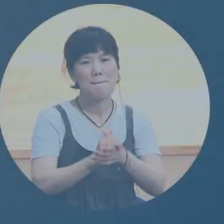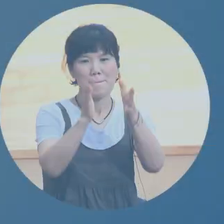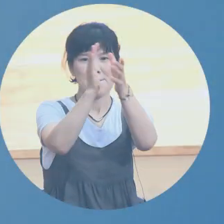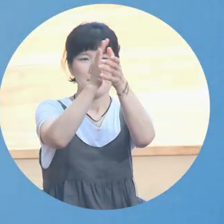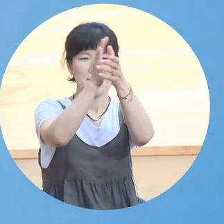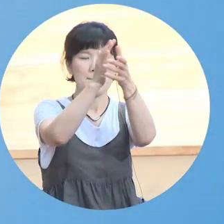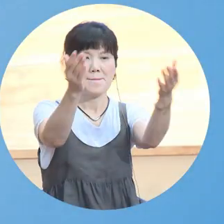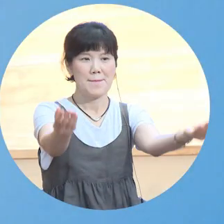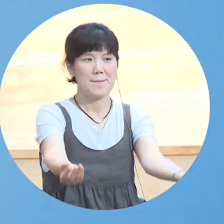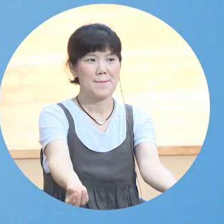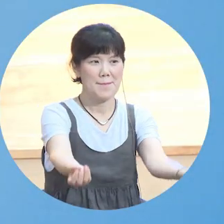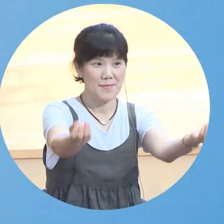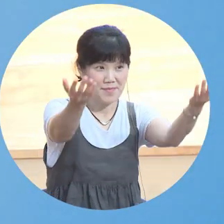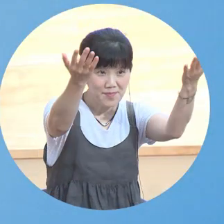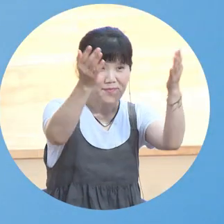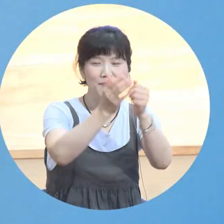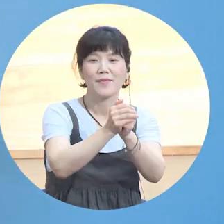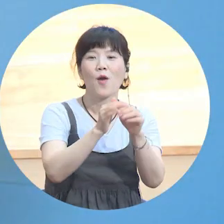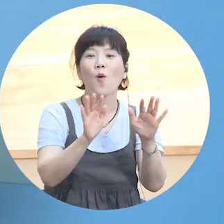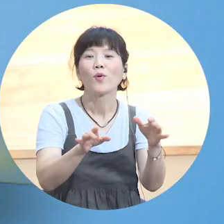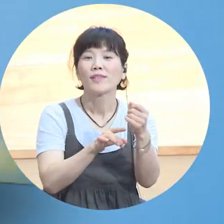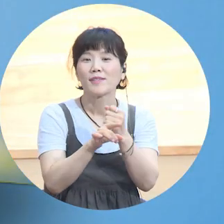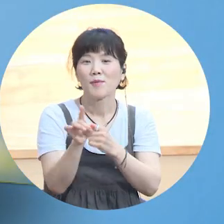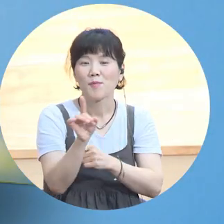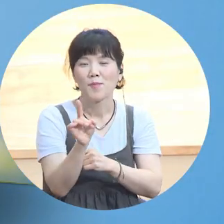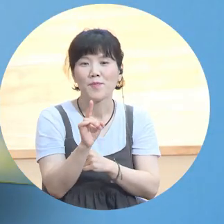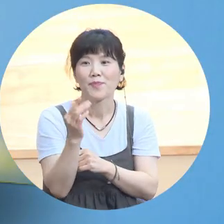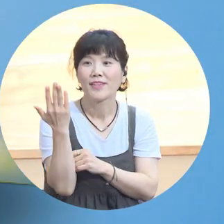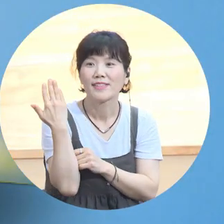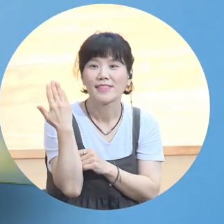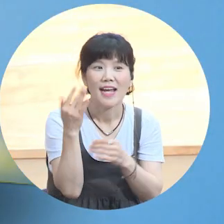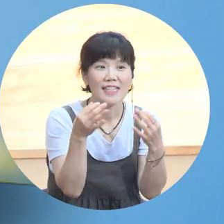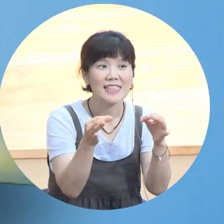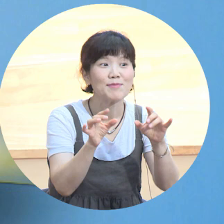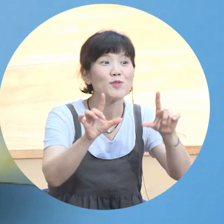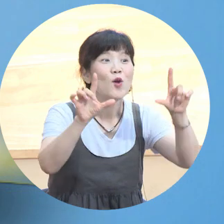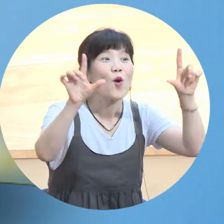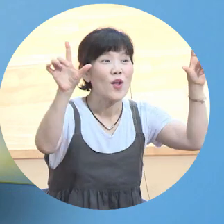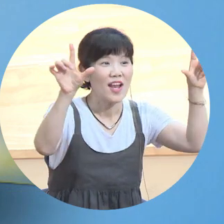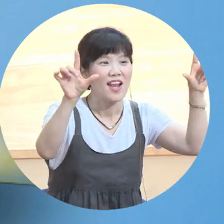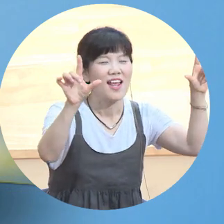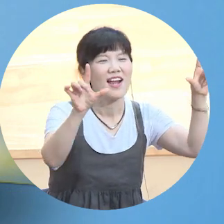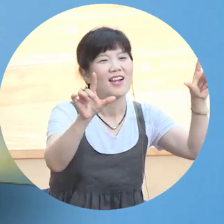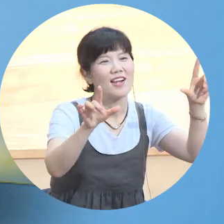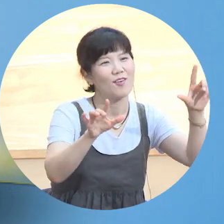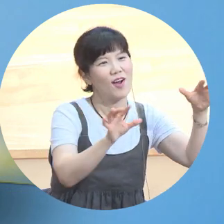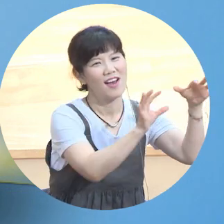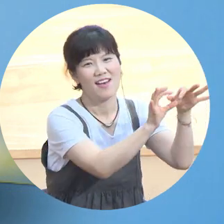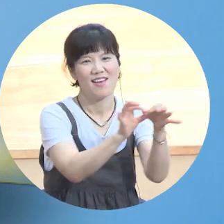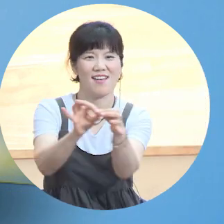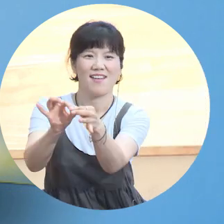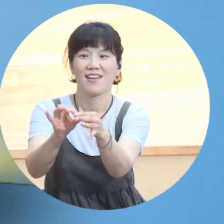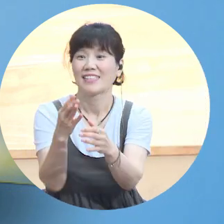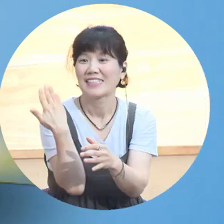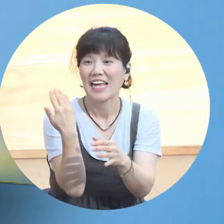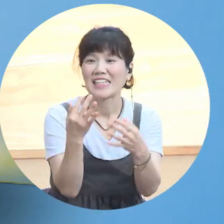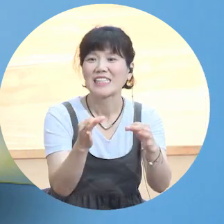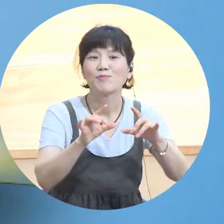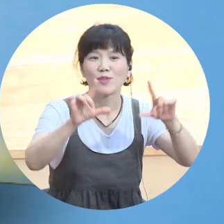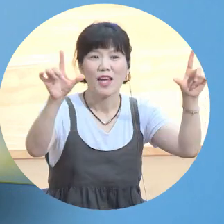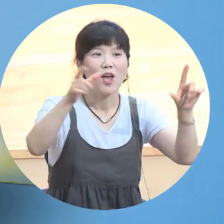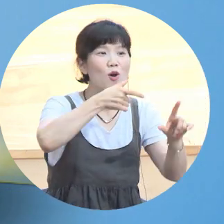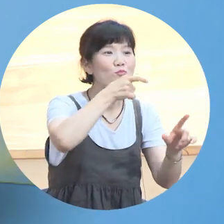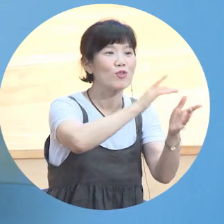에러 오류 메세지는 친한 금요일 날 급료 성립 메시지와 연결되어 있는데요 지난 금요일에 물이 변하여 포도주